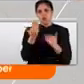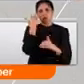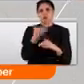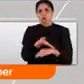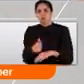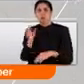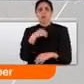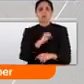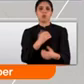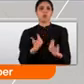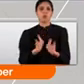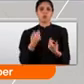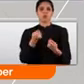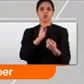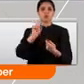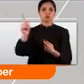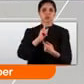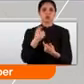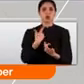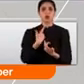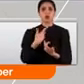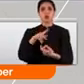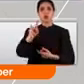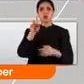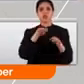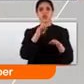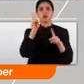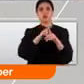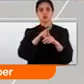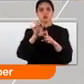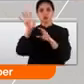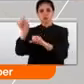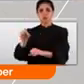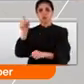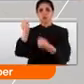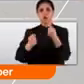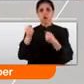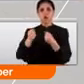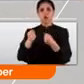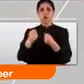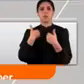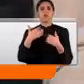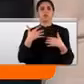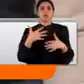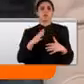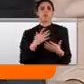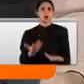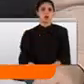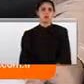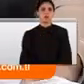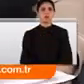değişiyorum, korkuyorum. İşe giderken bile yolda trafik polisi çevirse arabanın içinde serviste tir tir titriyorum yani.